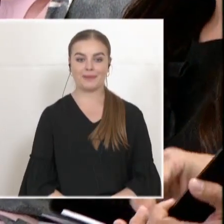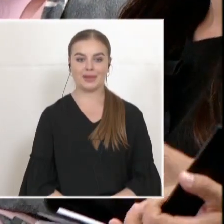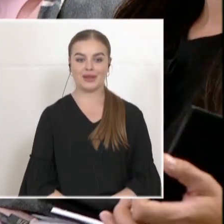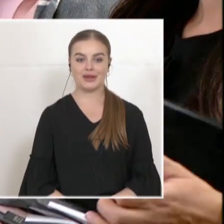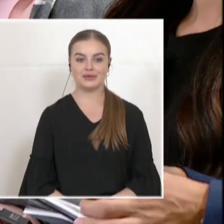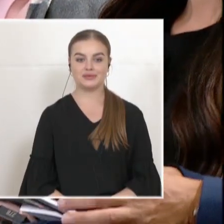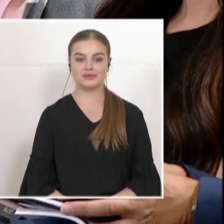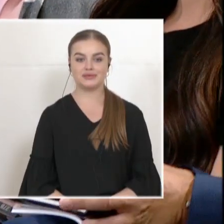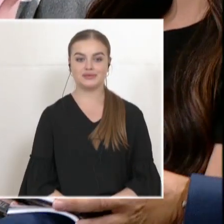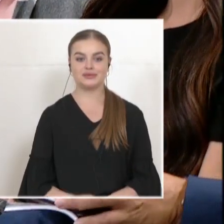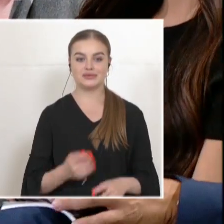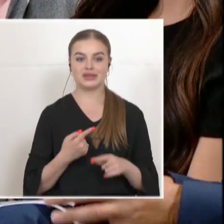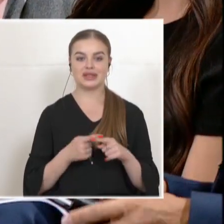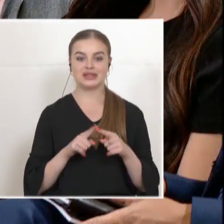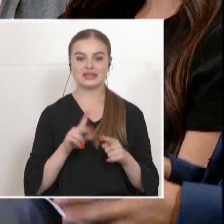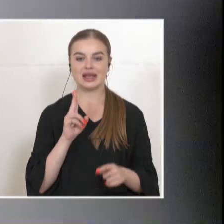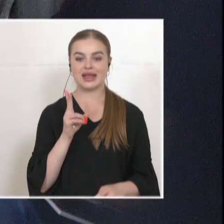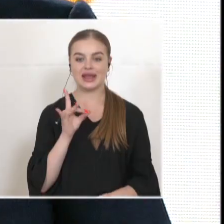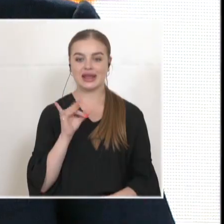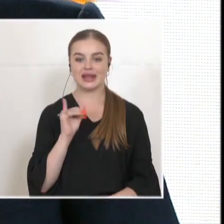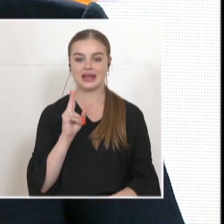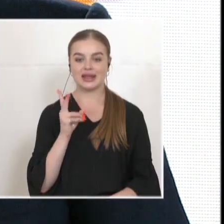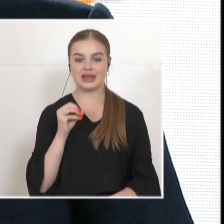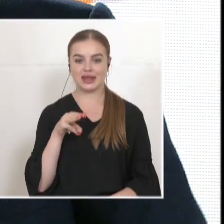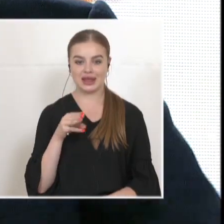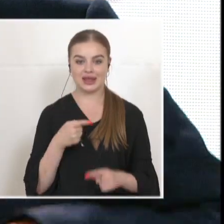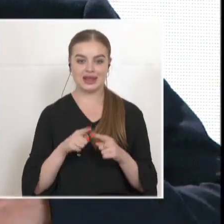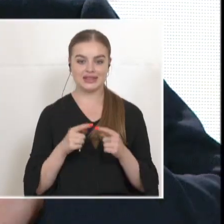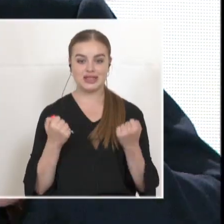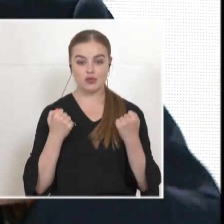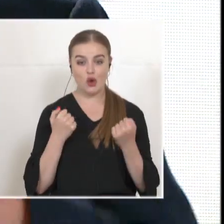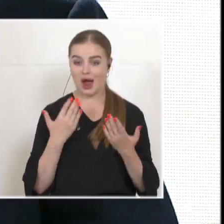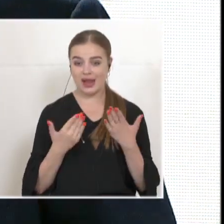Це крикет. Крикет – це спорт, але я в нього не граю.